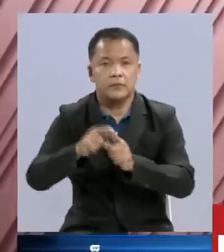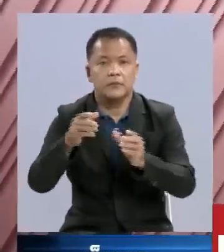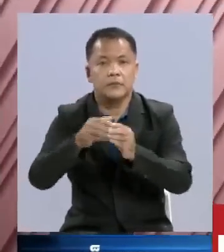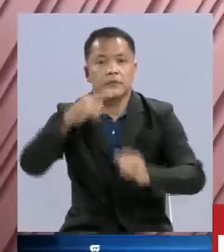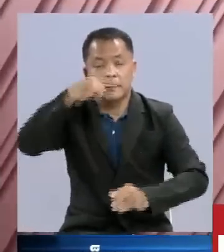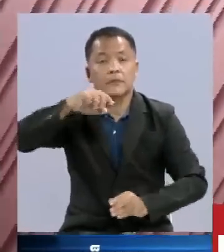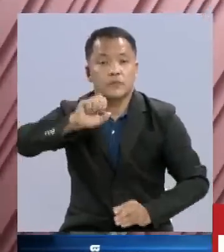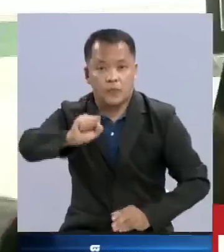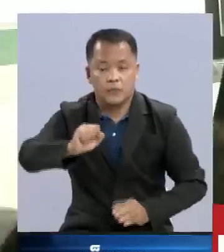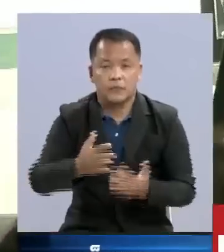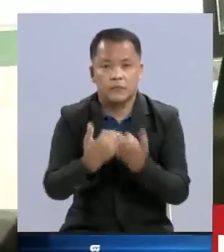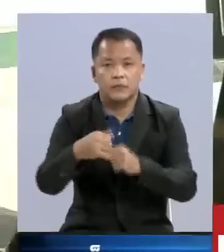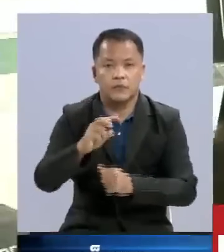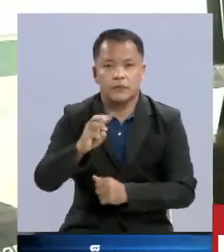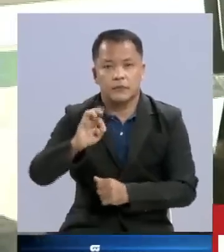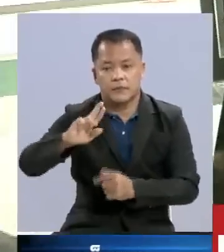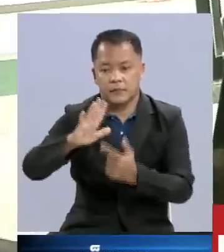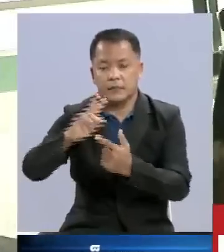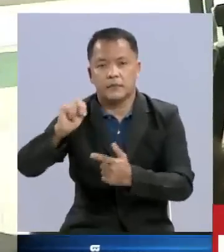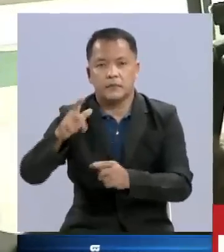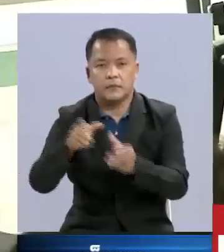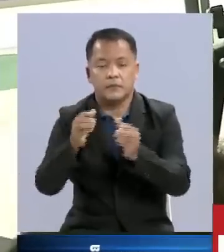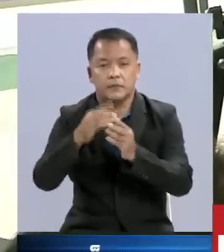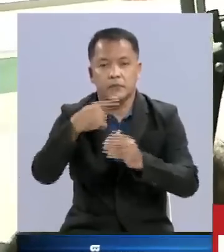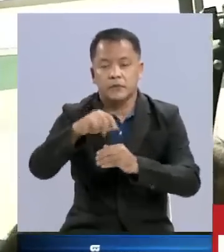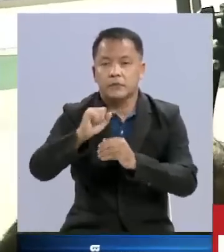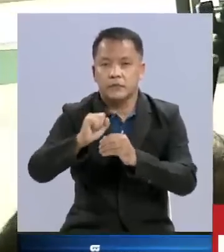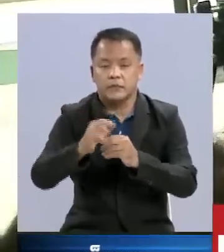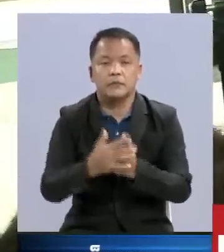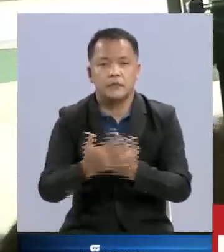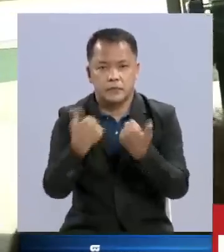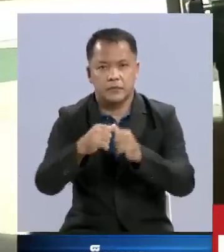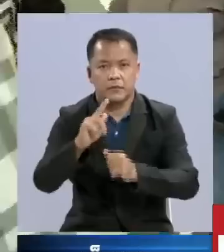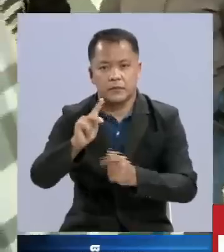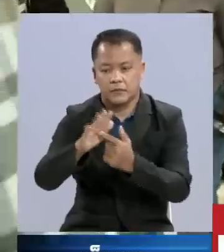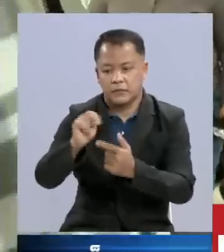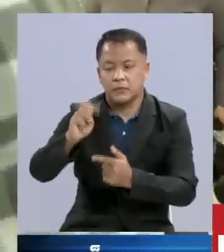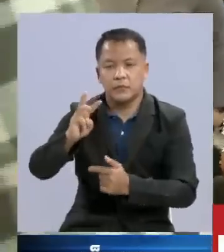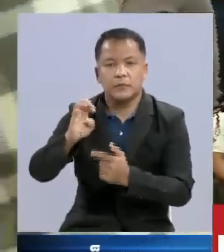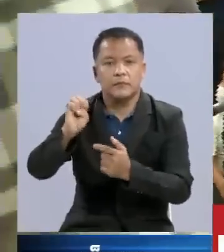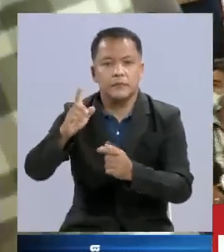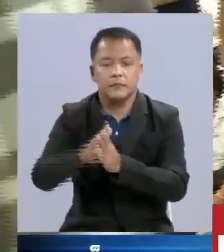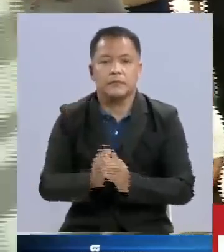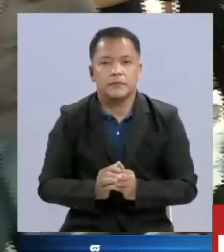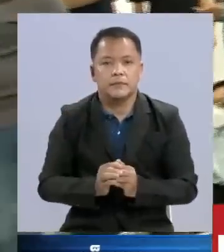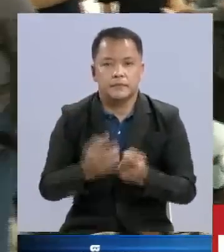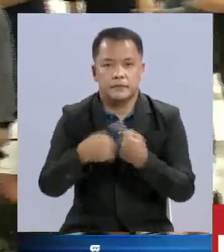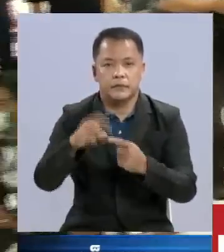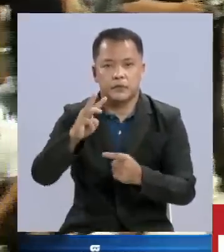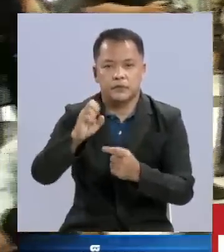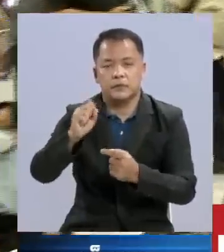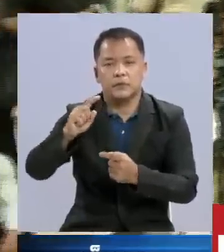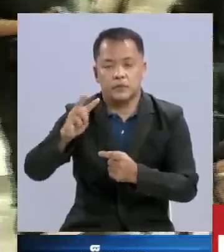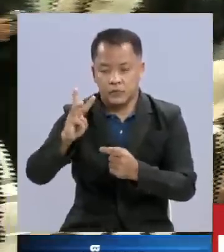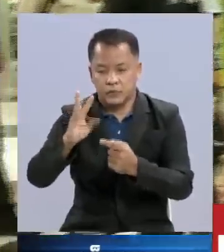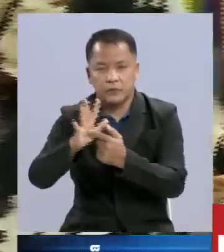คไทยสร้างไทยนายวิรัตวรสิรินจากพรรคเสรีรวมไทยนายกันนวีสืบแสงจากพรรคเป็นธรรมนายวัศวัต